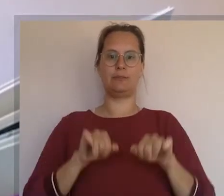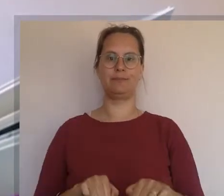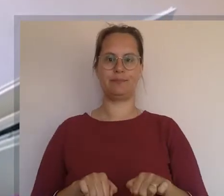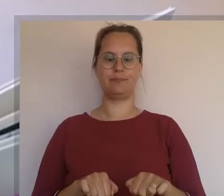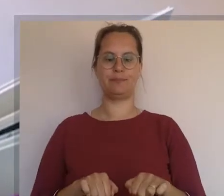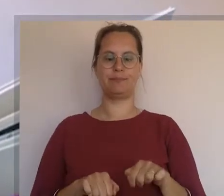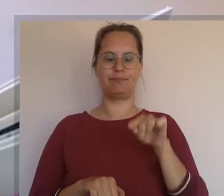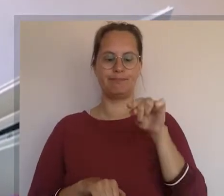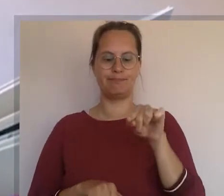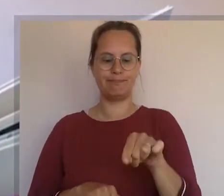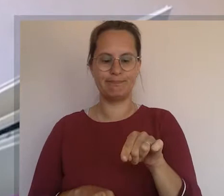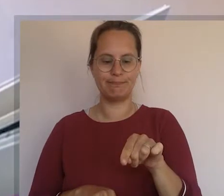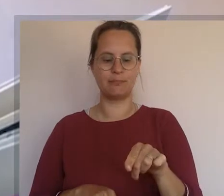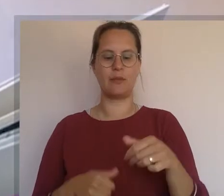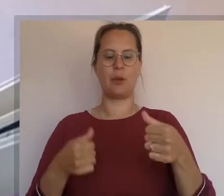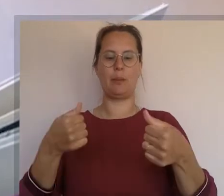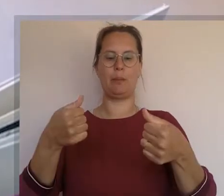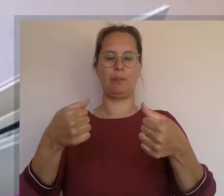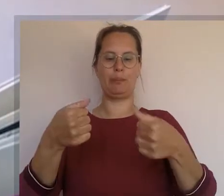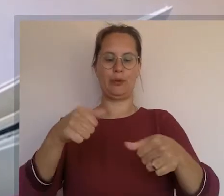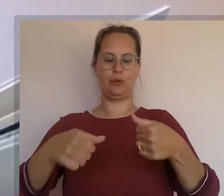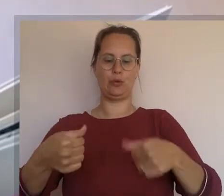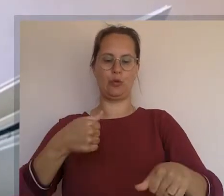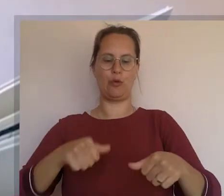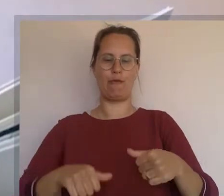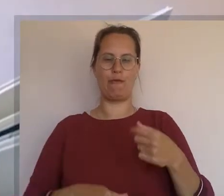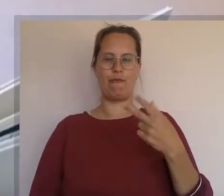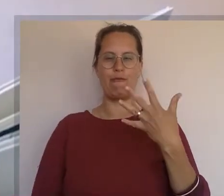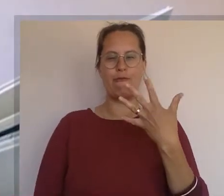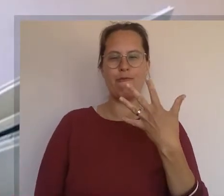Voor haar ligt een grote puzzel met wel